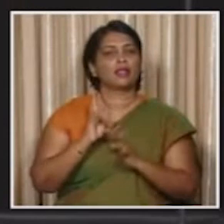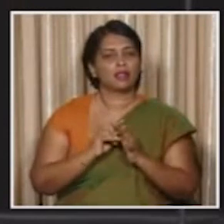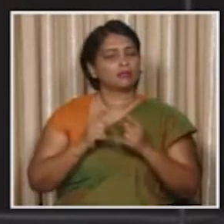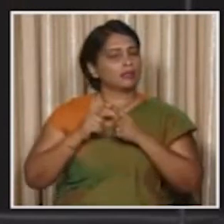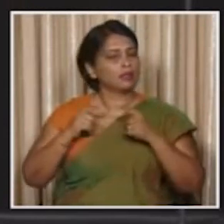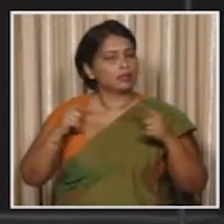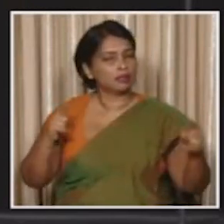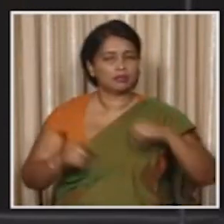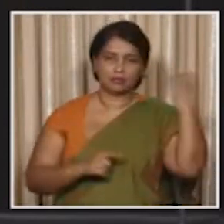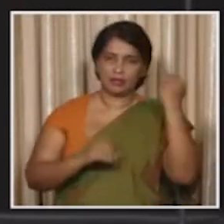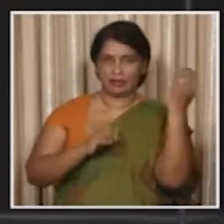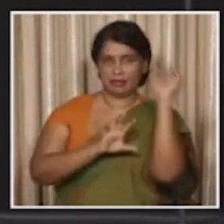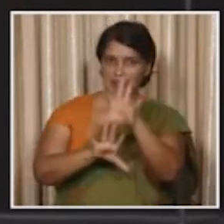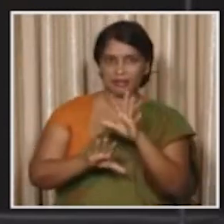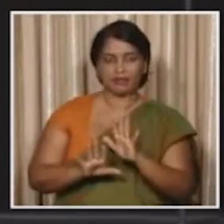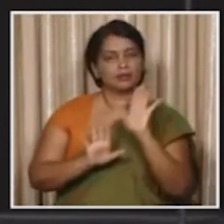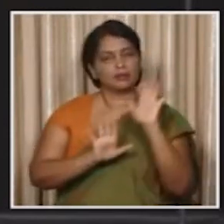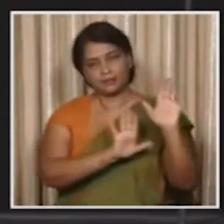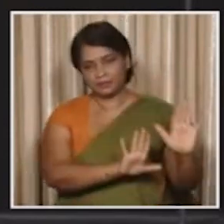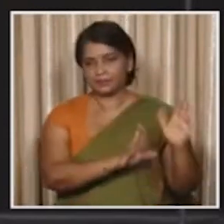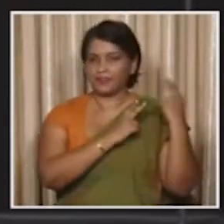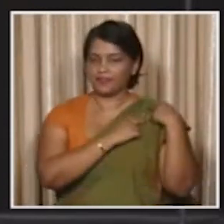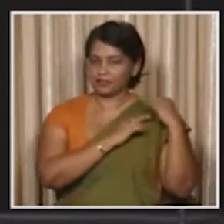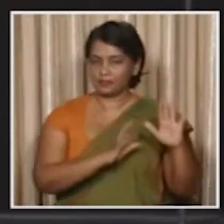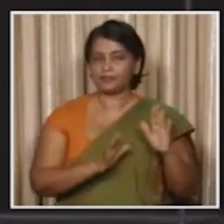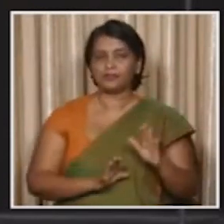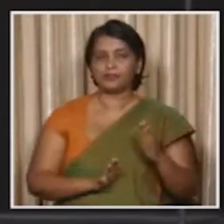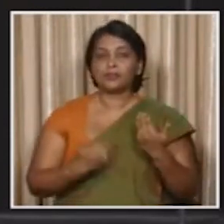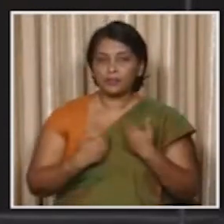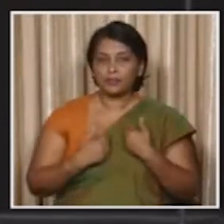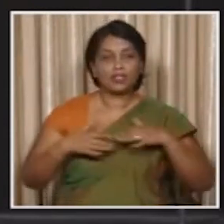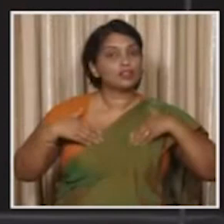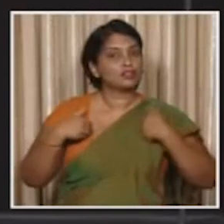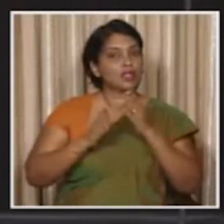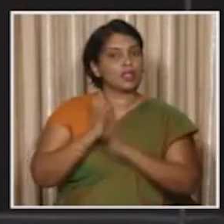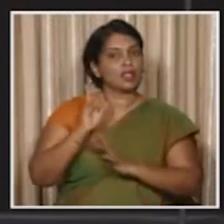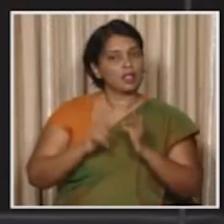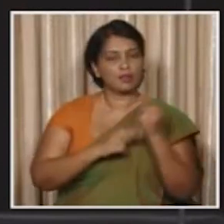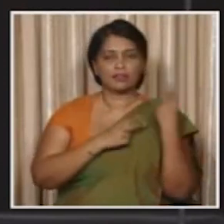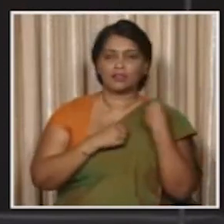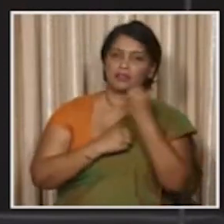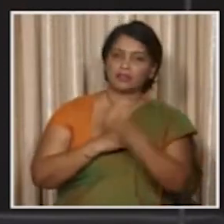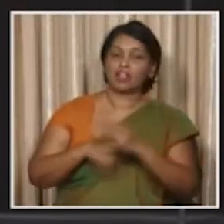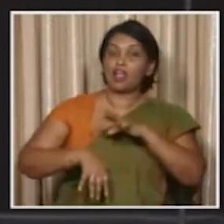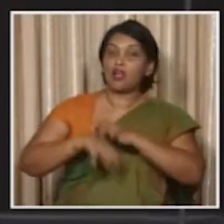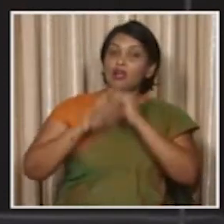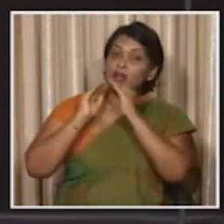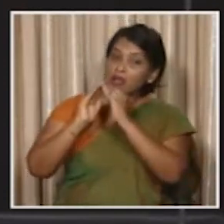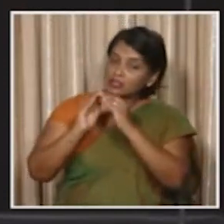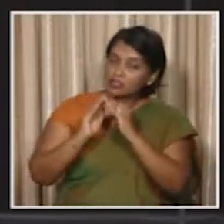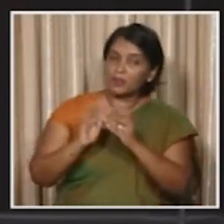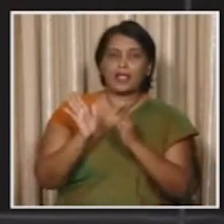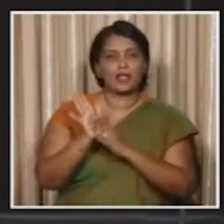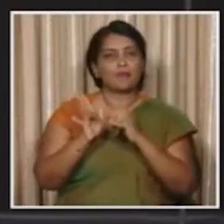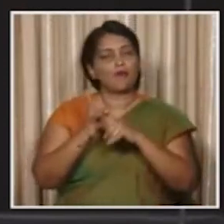දීර්ඝ විස්තරයක් දේවි. එතුමාටත් ඒක බාරයි. ඕන්න අපේ සෞඛ්‍ය ඇමතුමාටත් බාර දෙනවා ඉස්පිරිතාලවල